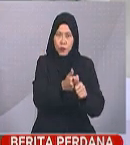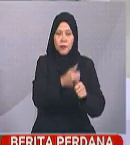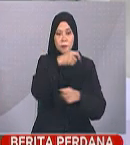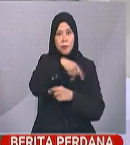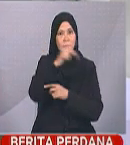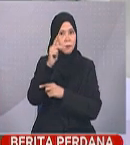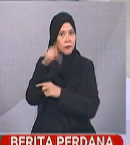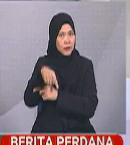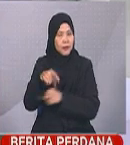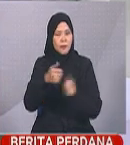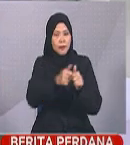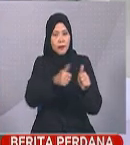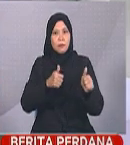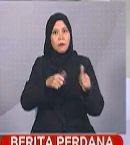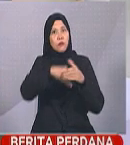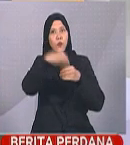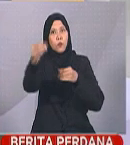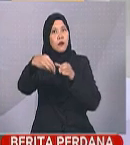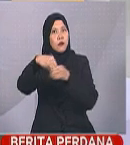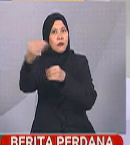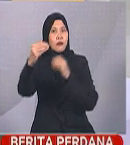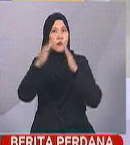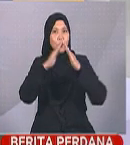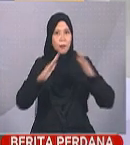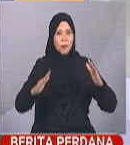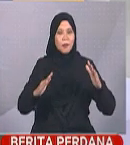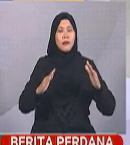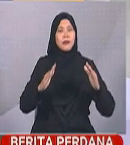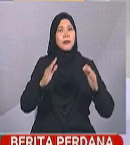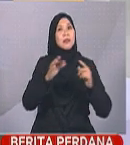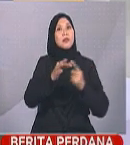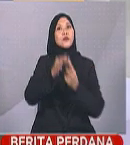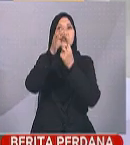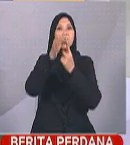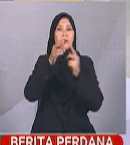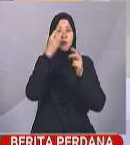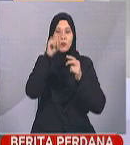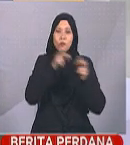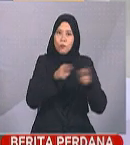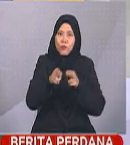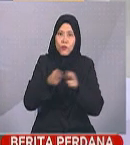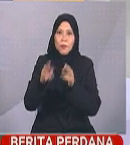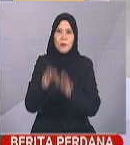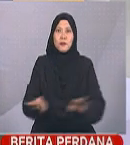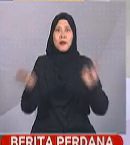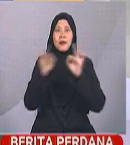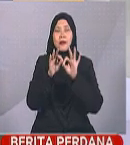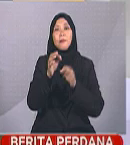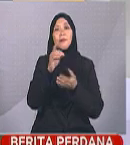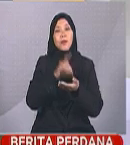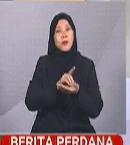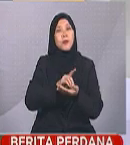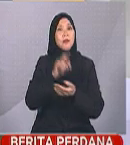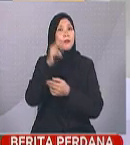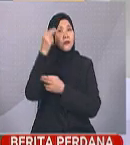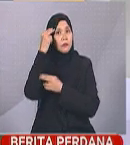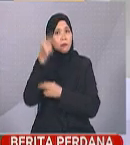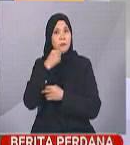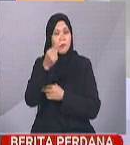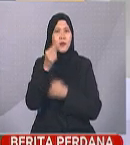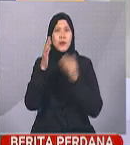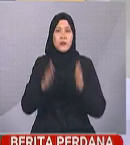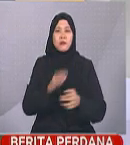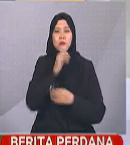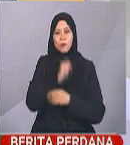Pergerakan dan mengelak keluar rumah kecuali untuk urusan yang penting sahaja. Datuk Dr. Nur Hisham Abdullah menjelaskan mereka yang